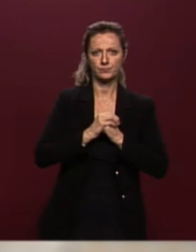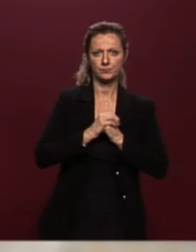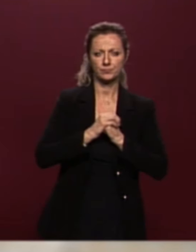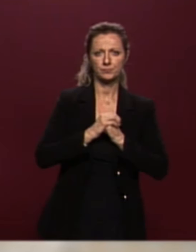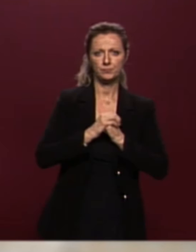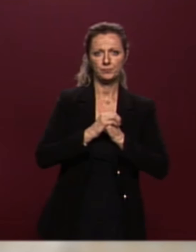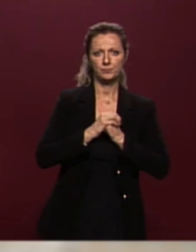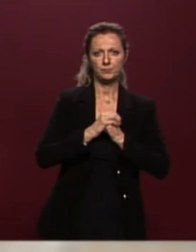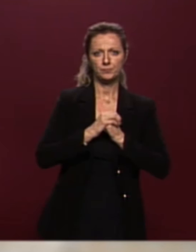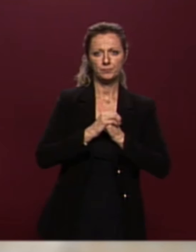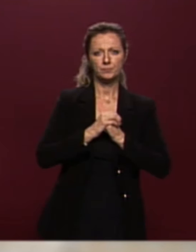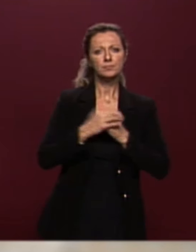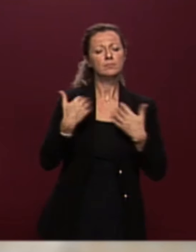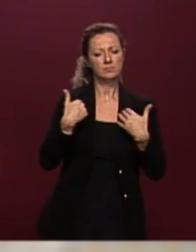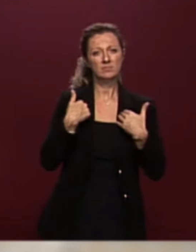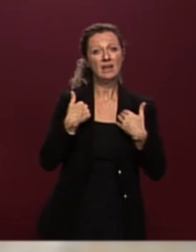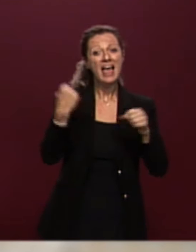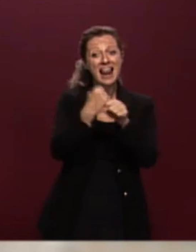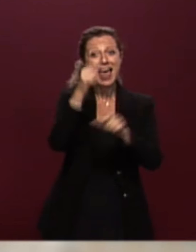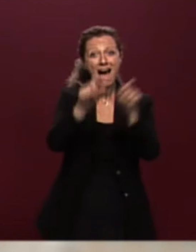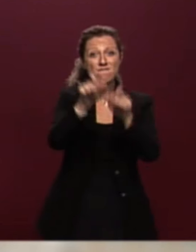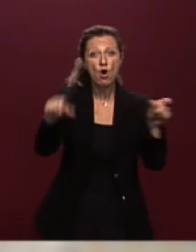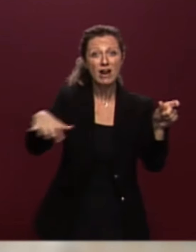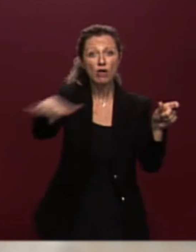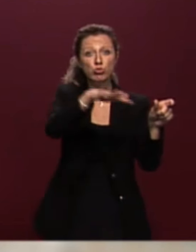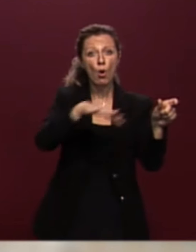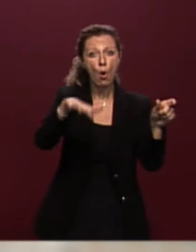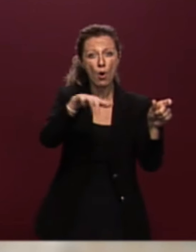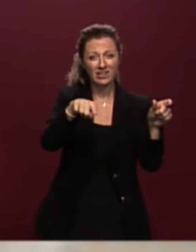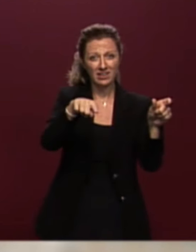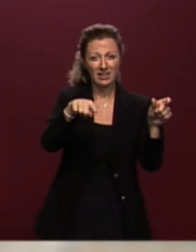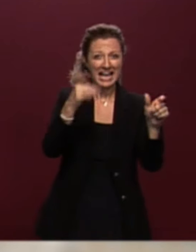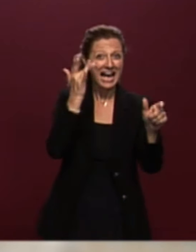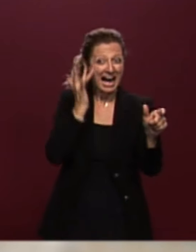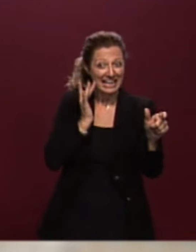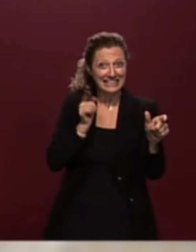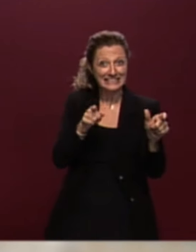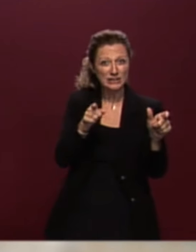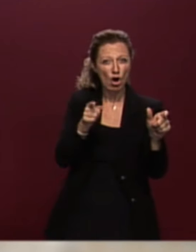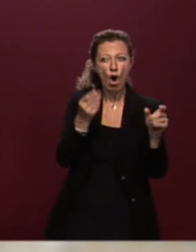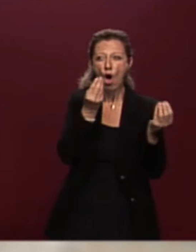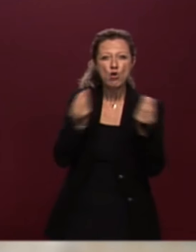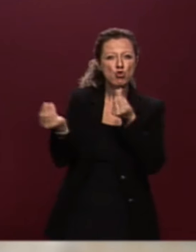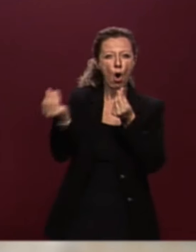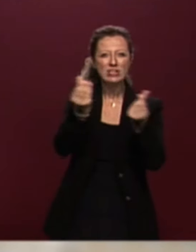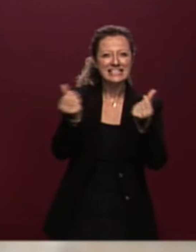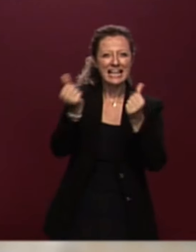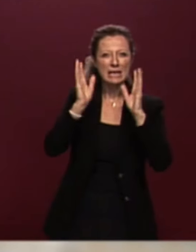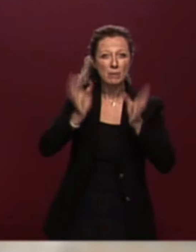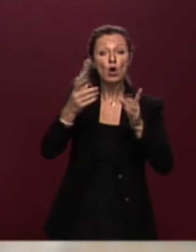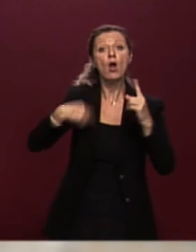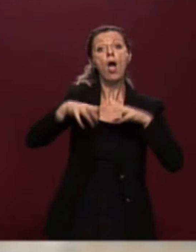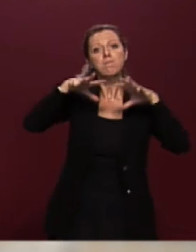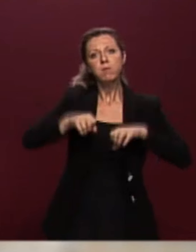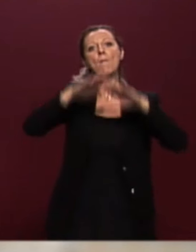impegnati a proteggere i lavoratori esposti a sostanze